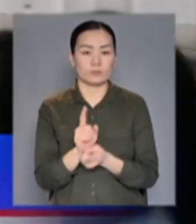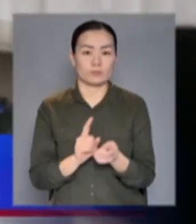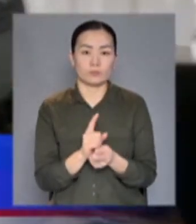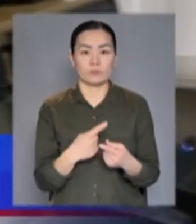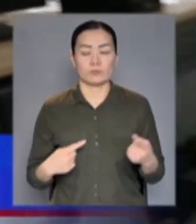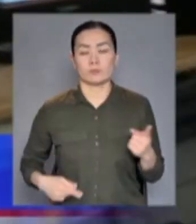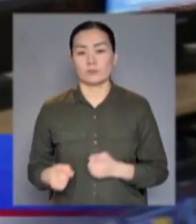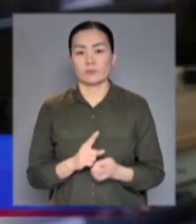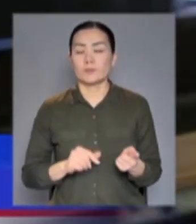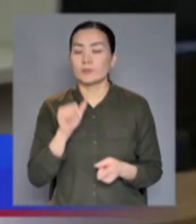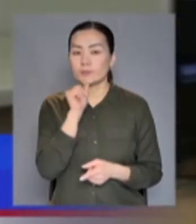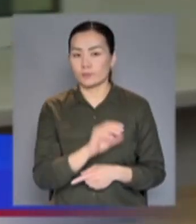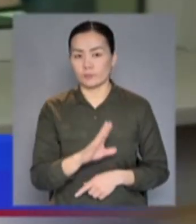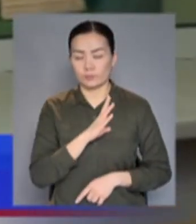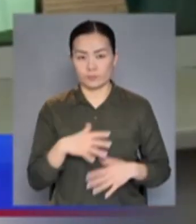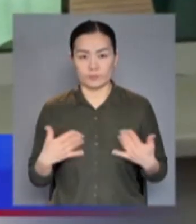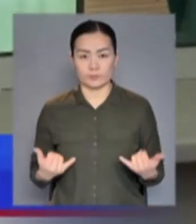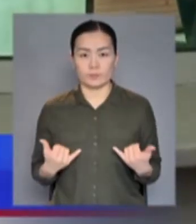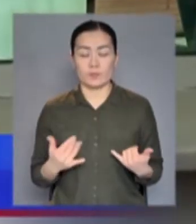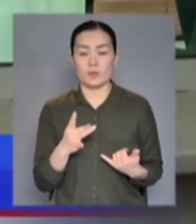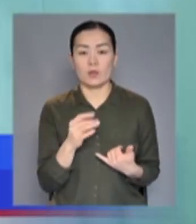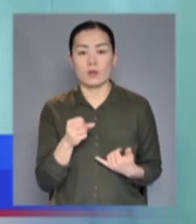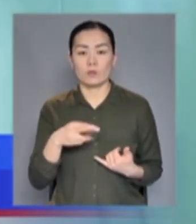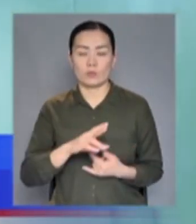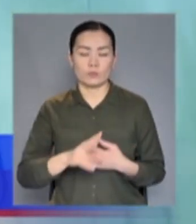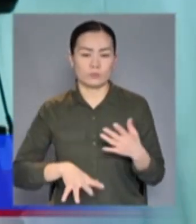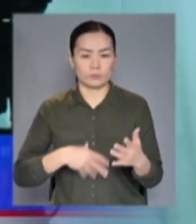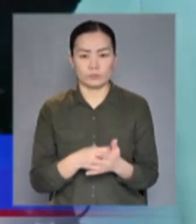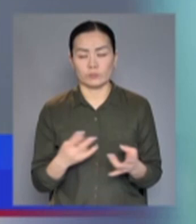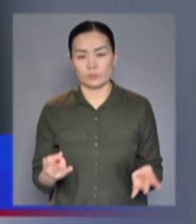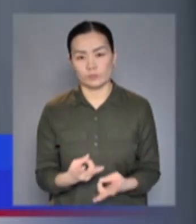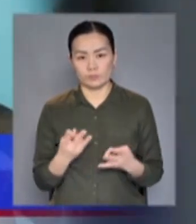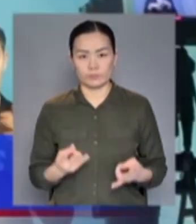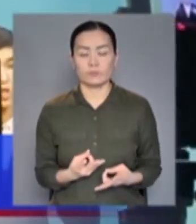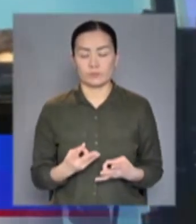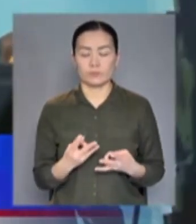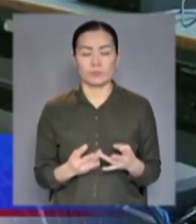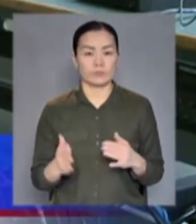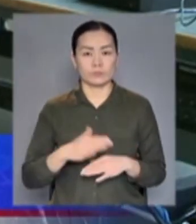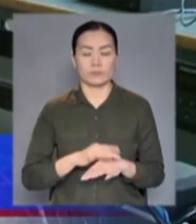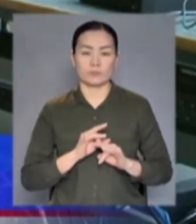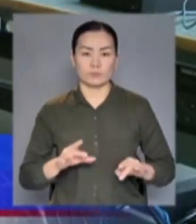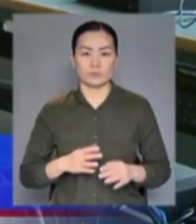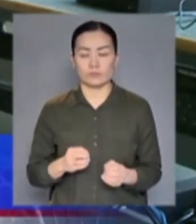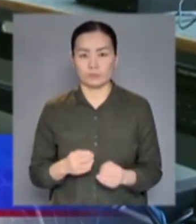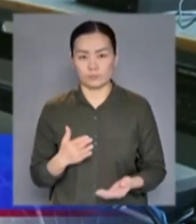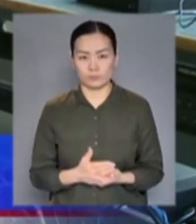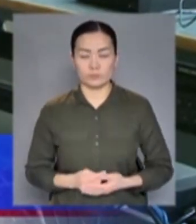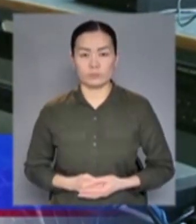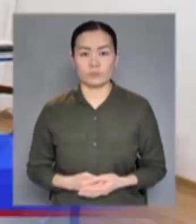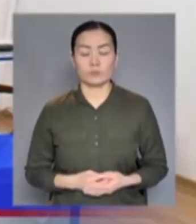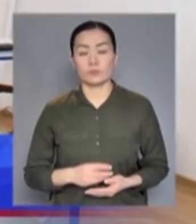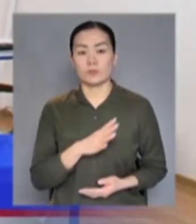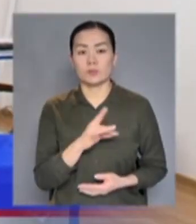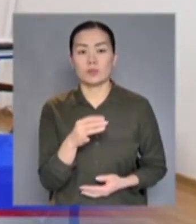түсіп талай өзгерісті бастан өткізді. Қазірде әуе толқынында түрлі радиоарналар тыңдармандарды таңнан кешке дейін ақпараттандырып отыр. Бір